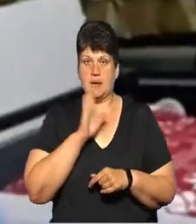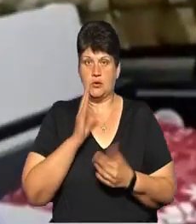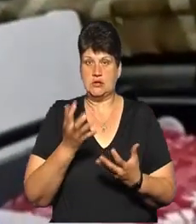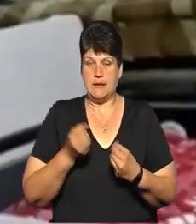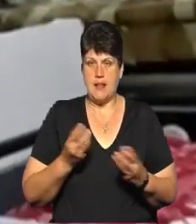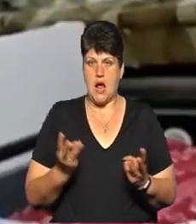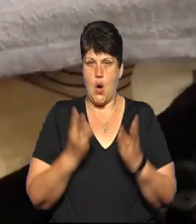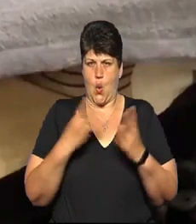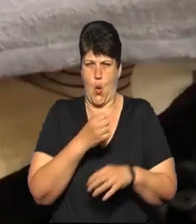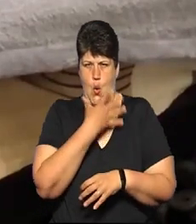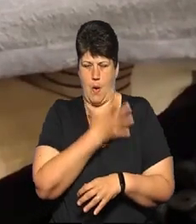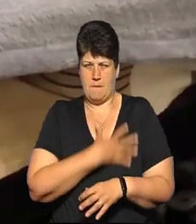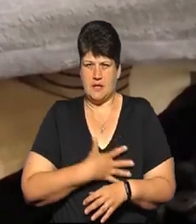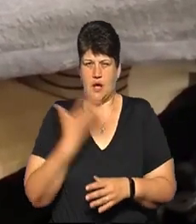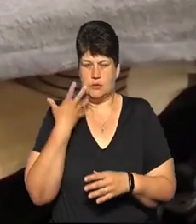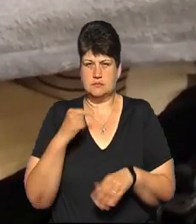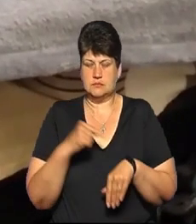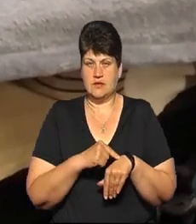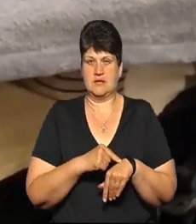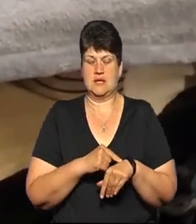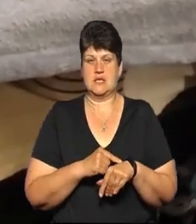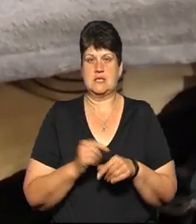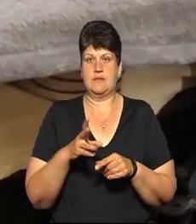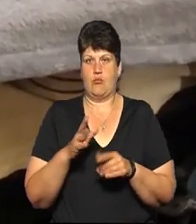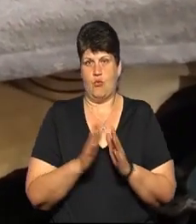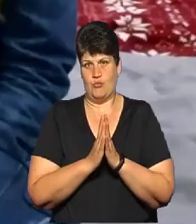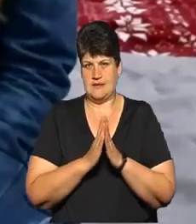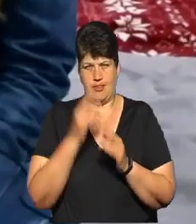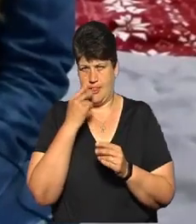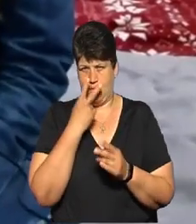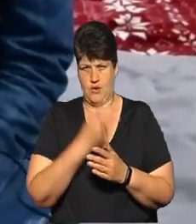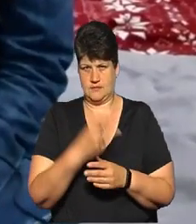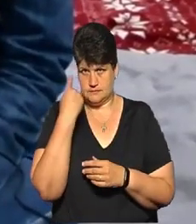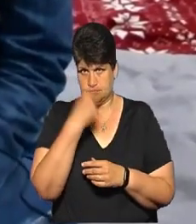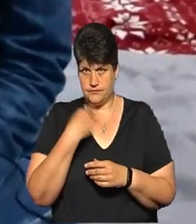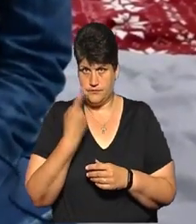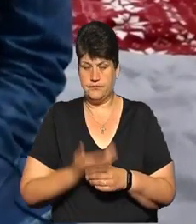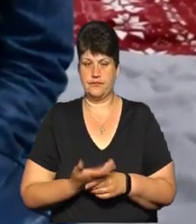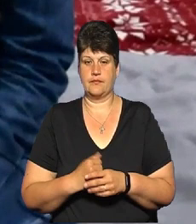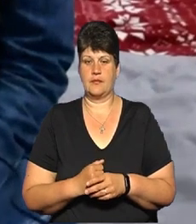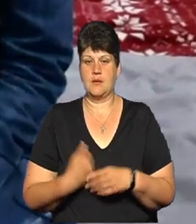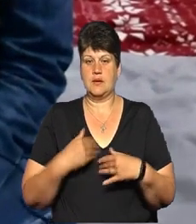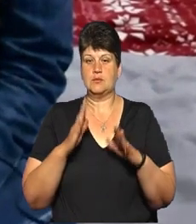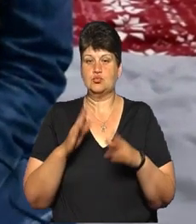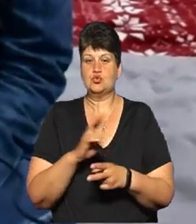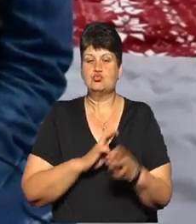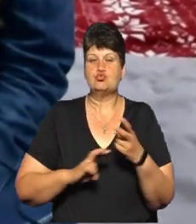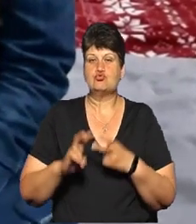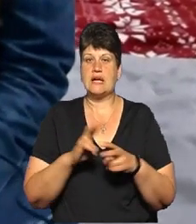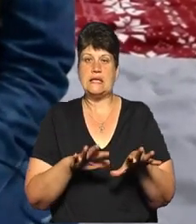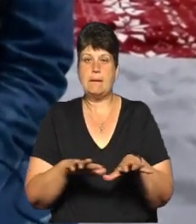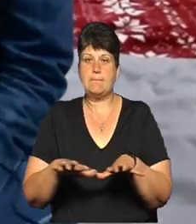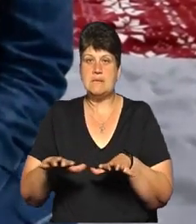коли у їхній будинок влучив снаряд. Жінки попросили не показувати свої обличчя. Можливо, будемо шукати місця